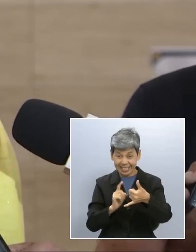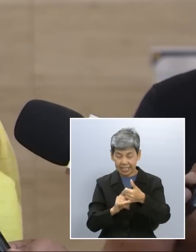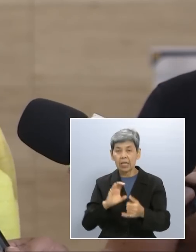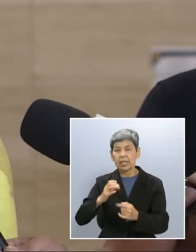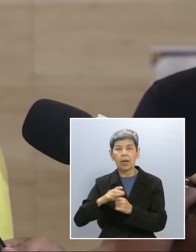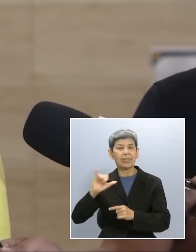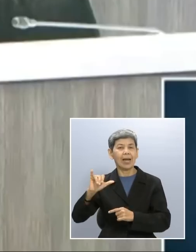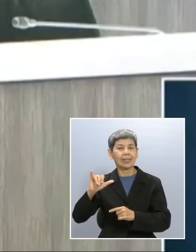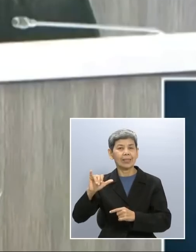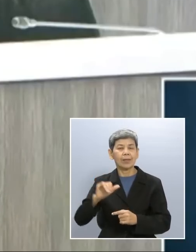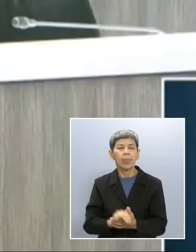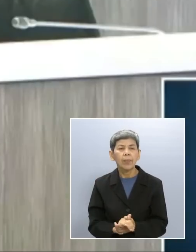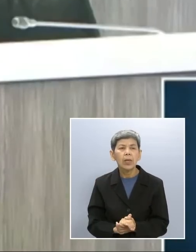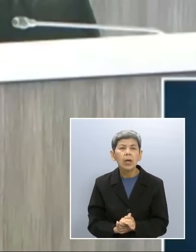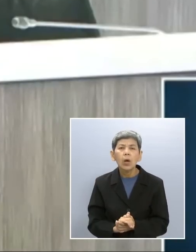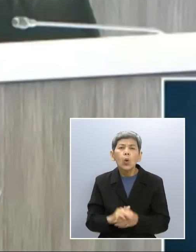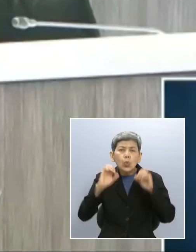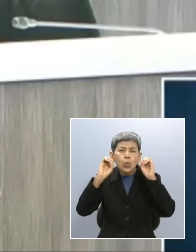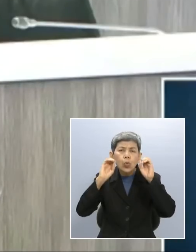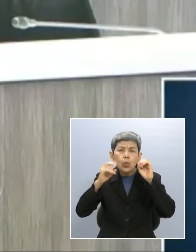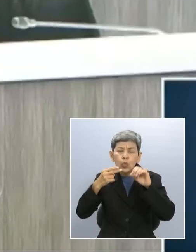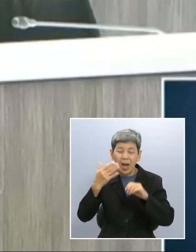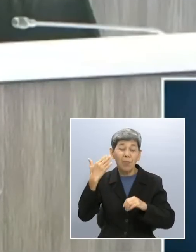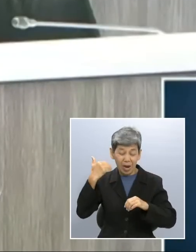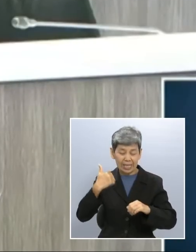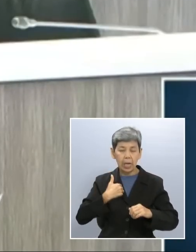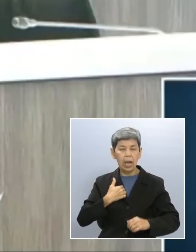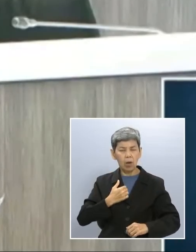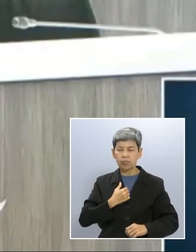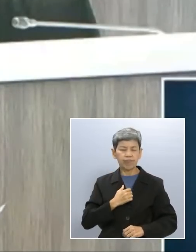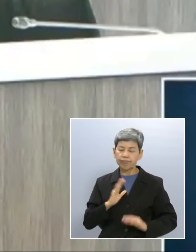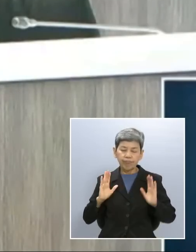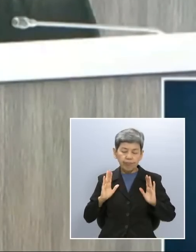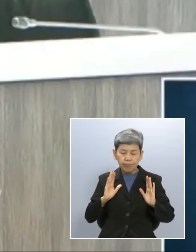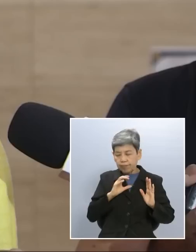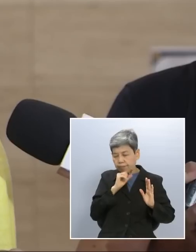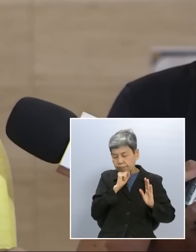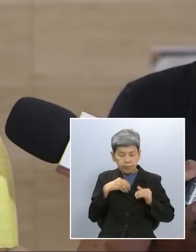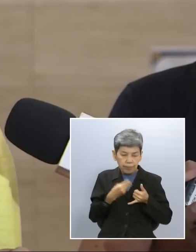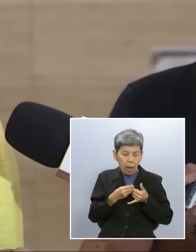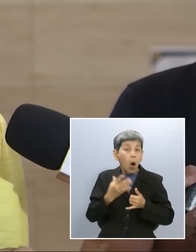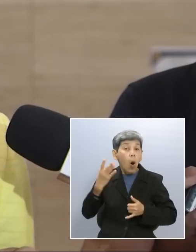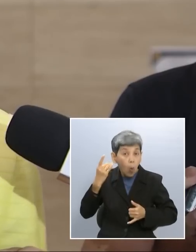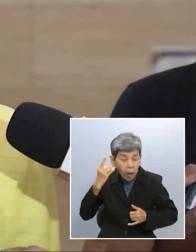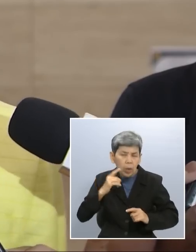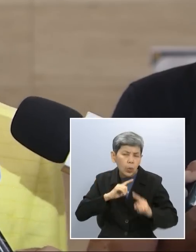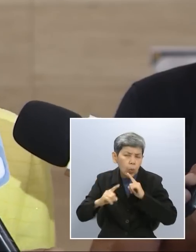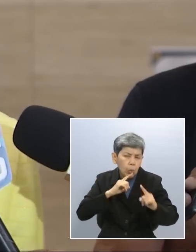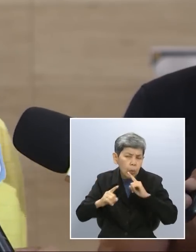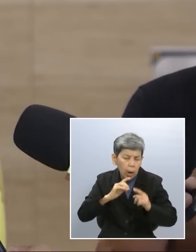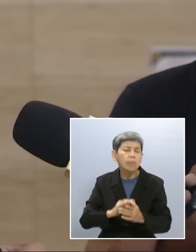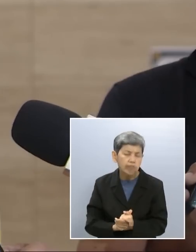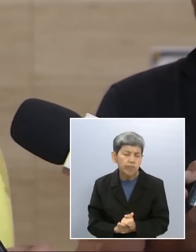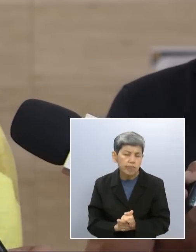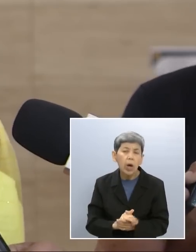เฉลิมชัยเฟื่องออนอย่างคู่หลุยส์เนี่ยนะครับคือเดิมทีเนี่ยประกาศปิดสวิตช์ตัวเองงดออกเสียงแต่เมื่อวานนี้ครับพูดใหม่ชัดๆนะครับบอกว่า